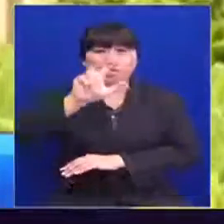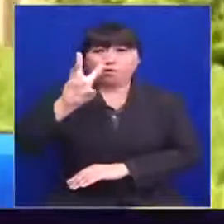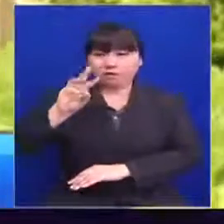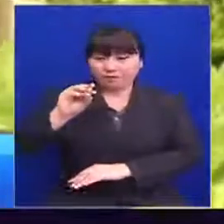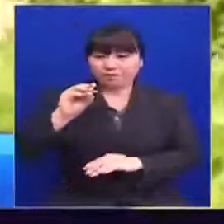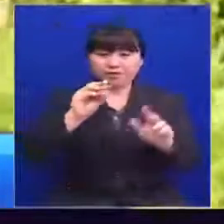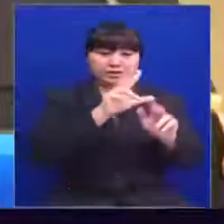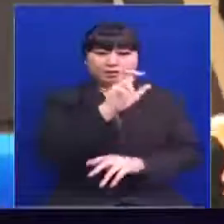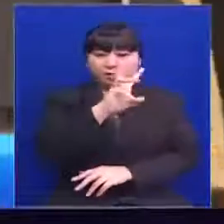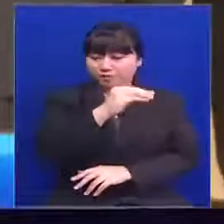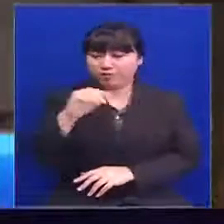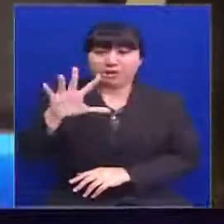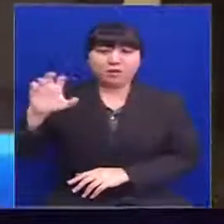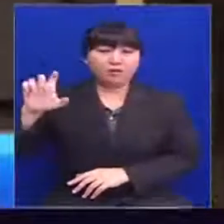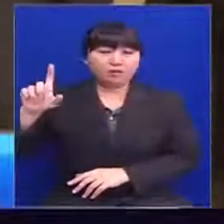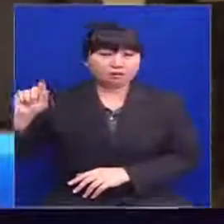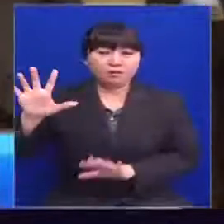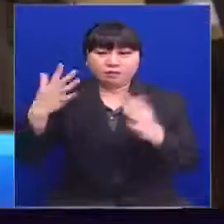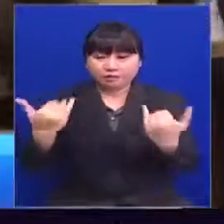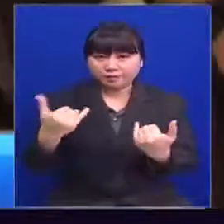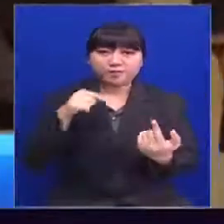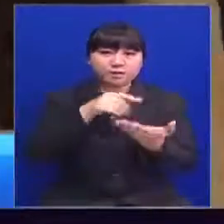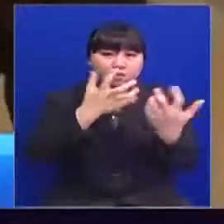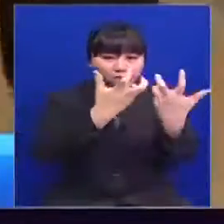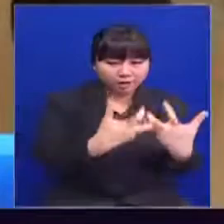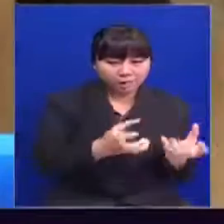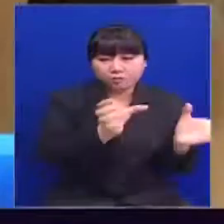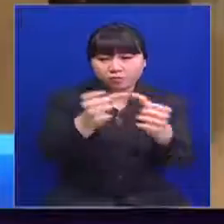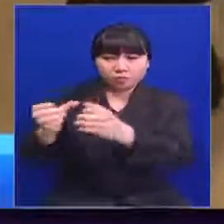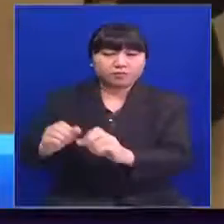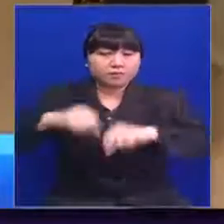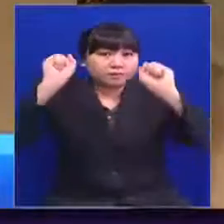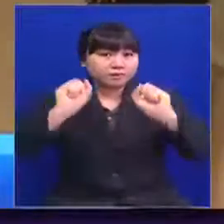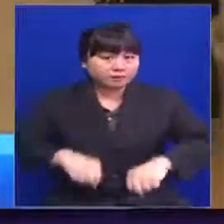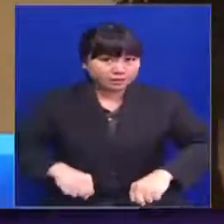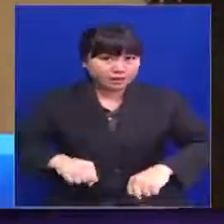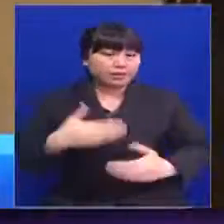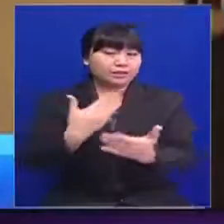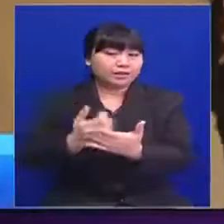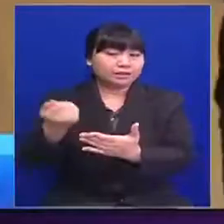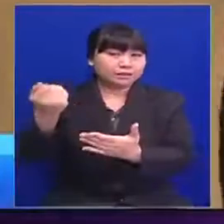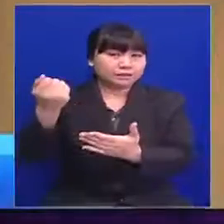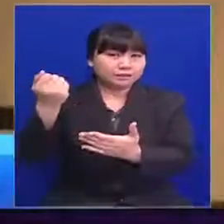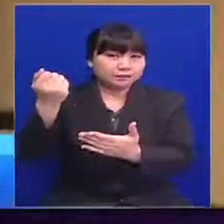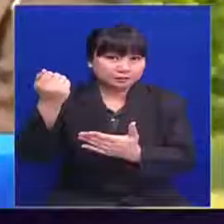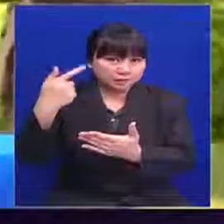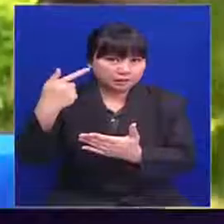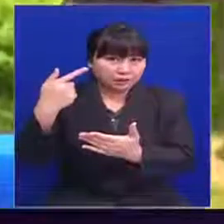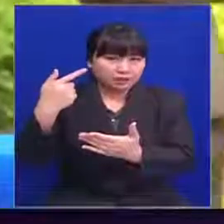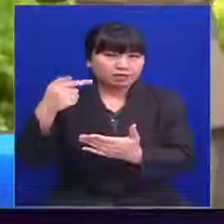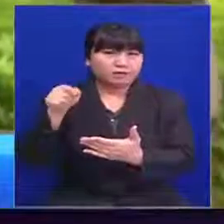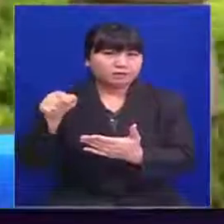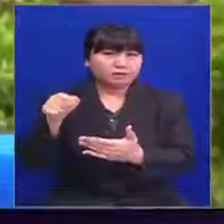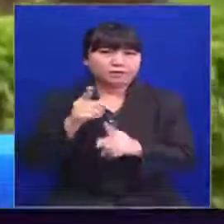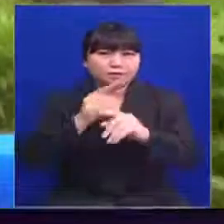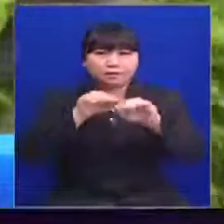าทต่อวันอีก20สาขาใน5กลุ่มอุตสาหกรรมตามมติคณะกรรมการค่าจ้างกลางที่ได้เห็นชอบอัตราค่าจ้างตามม